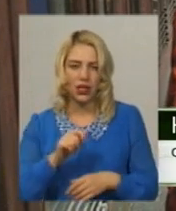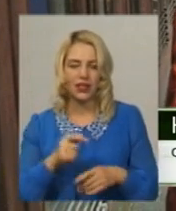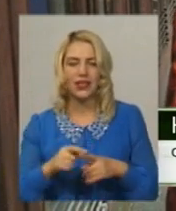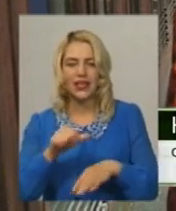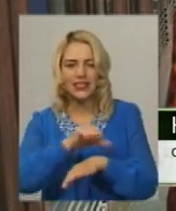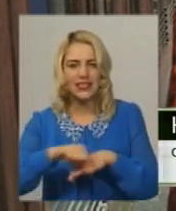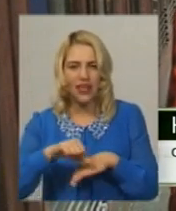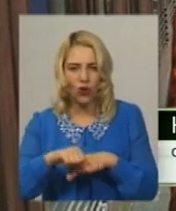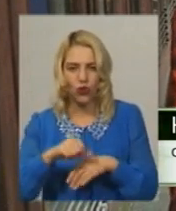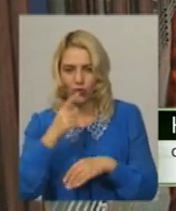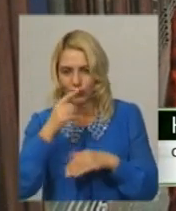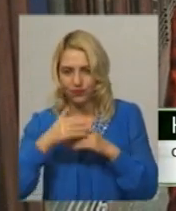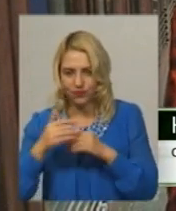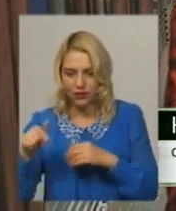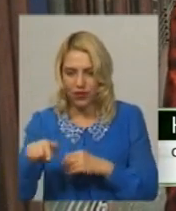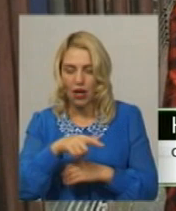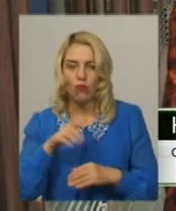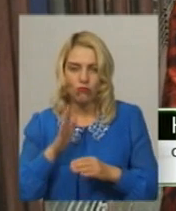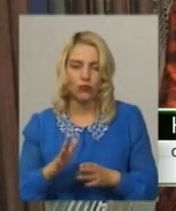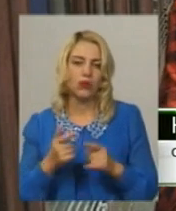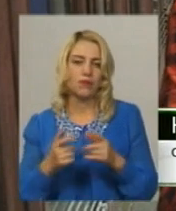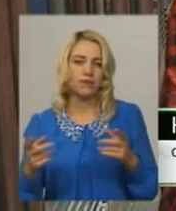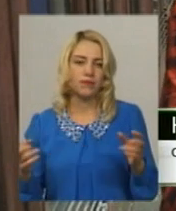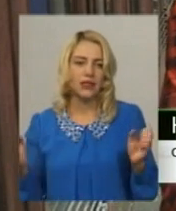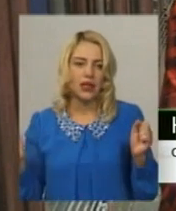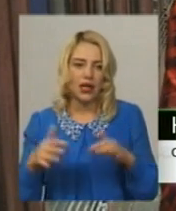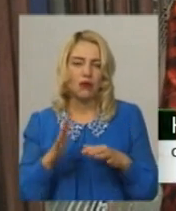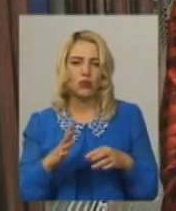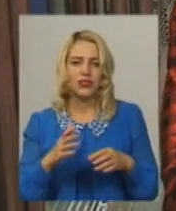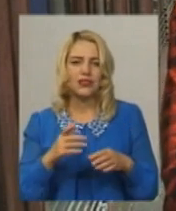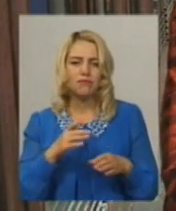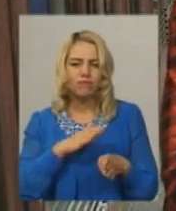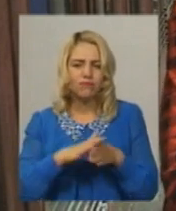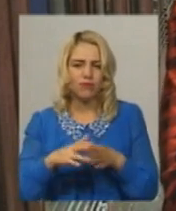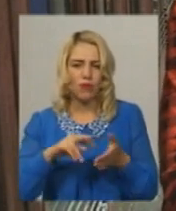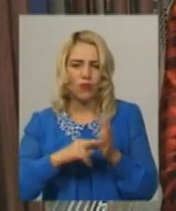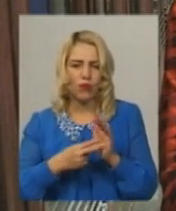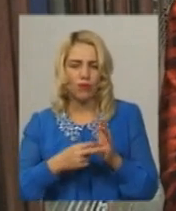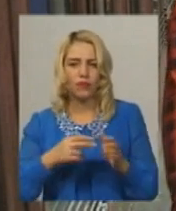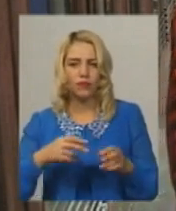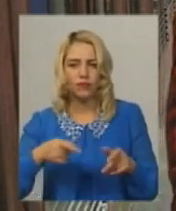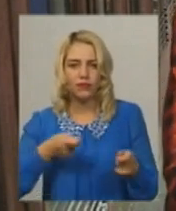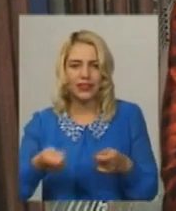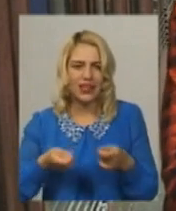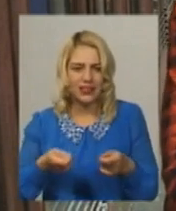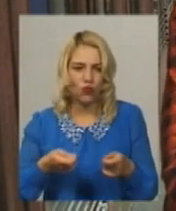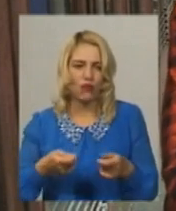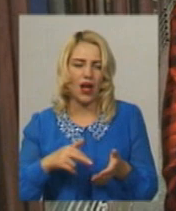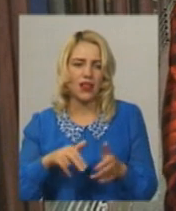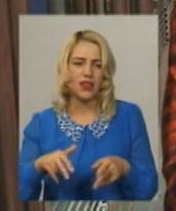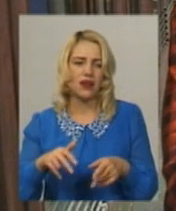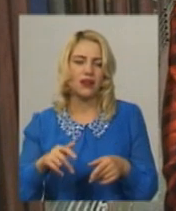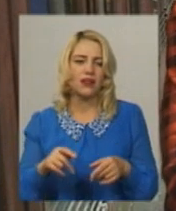зарубіжжя. Буде дуже насичена танцювальна програма, буде насичена музична програма впродовж усього